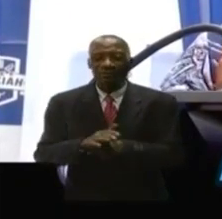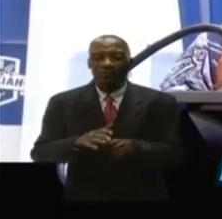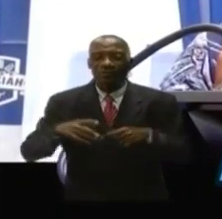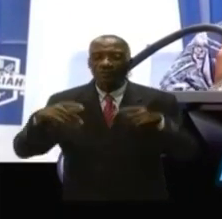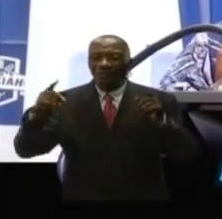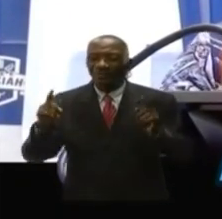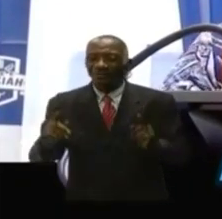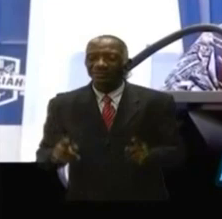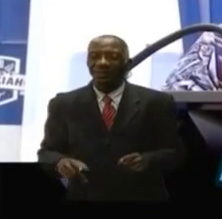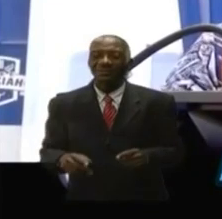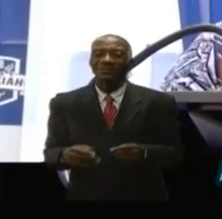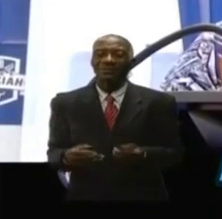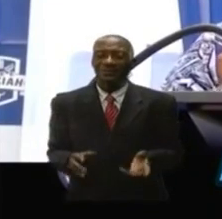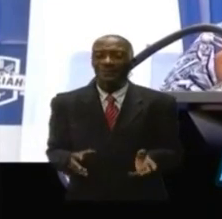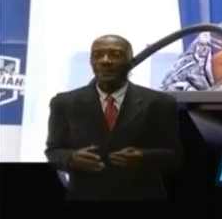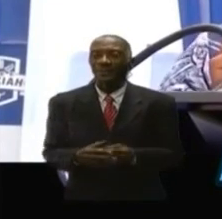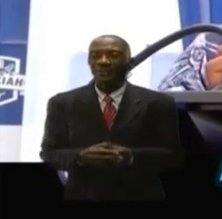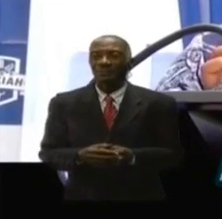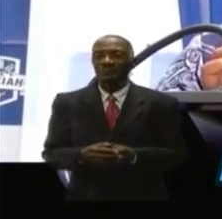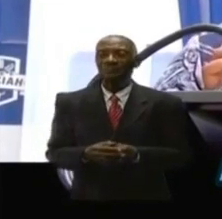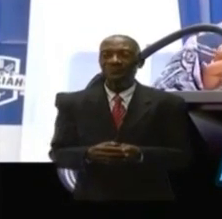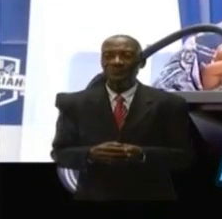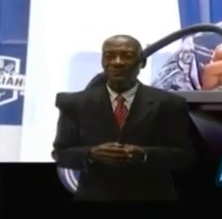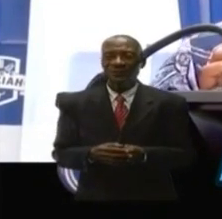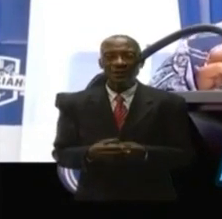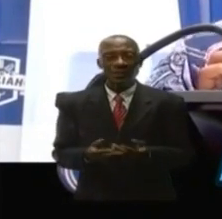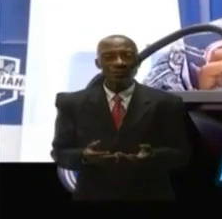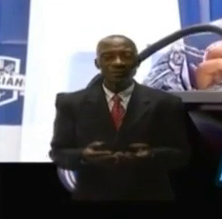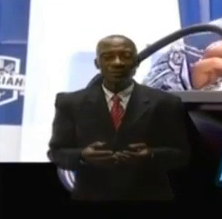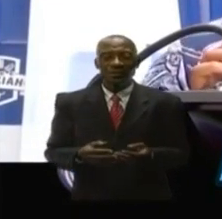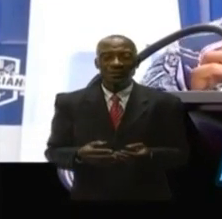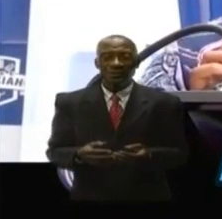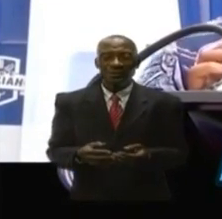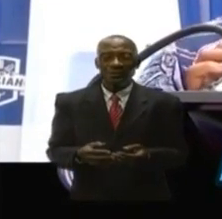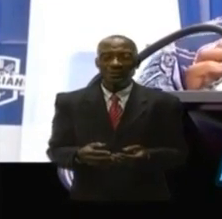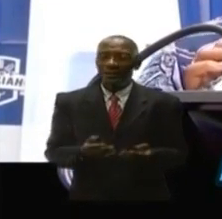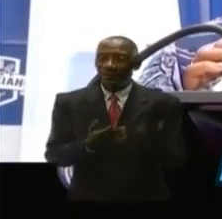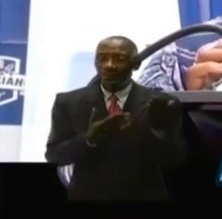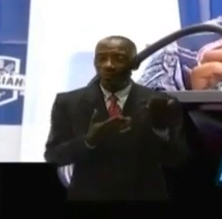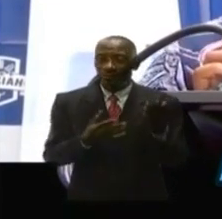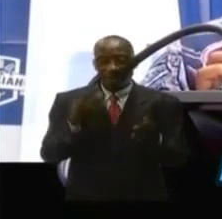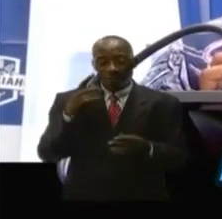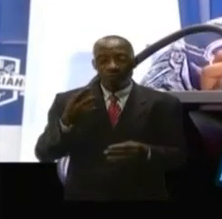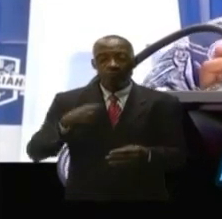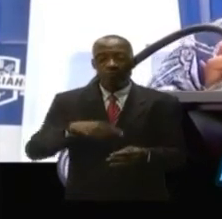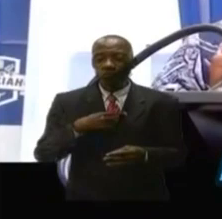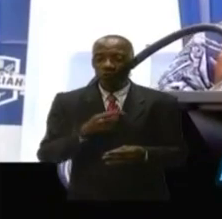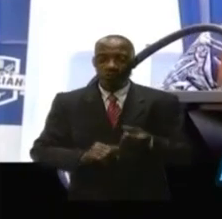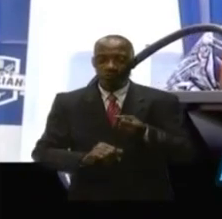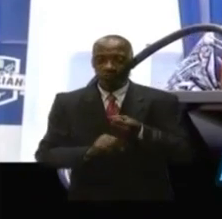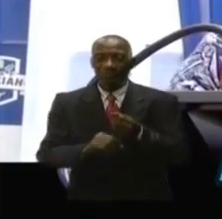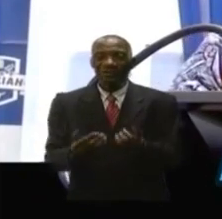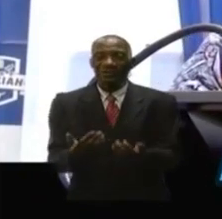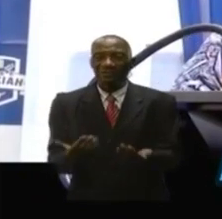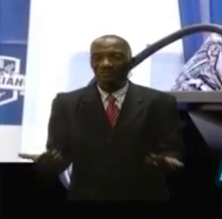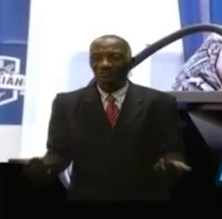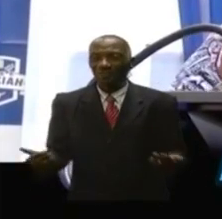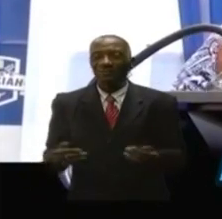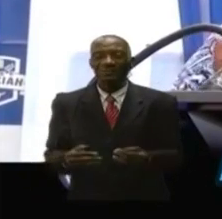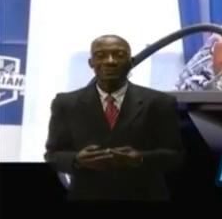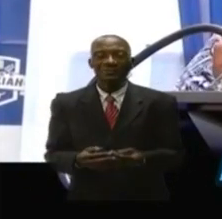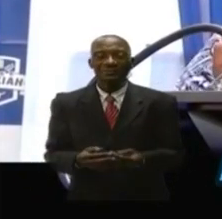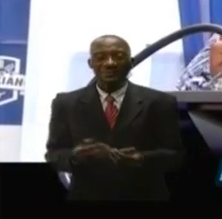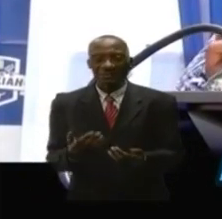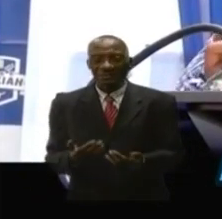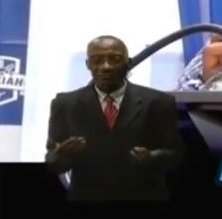n'avons pas longtemps accordé de l'importance à la richesse qui valorise les autres richesses. Et cette richesse primordiale